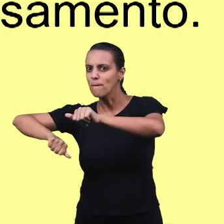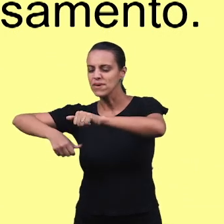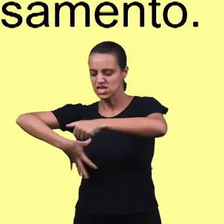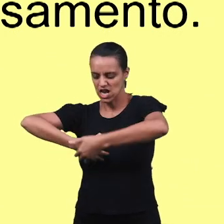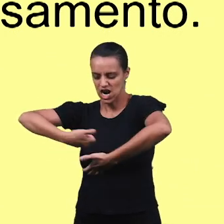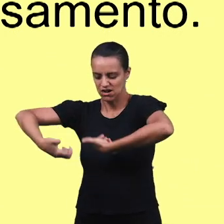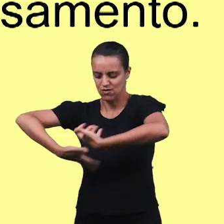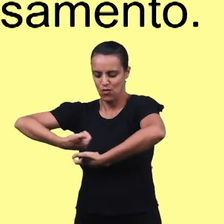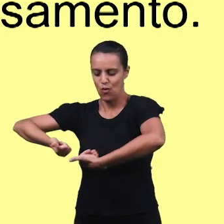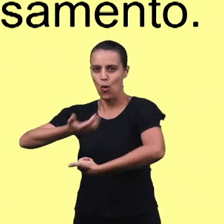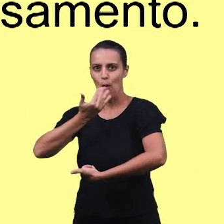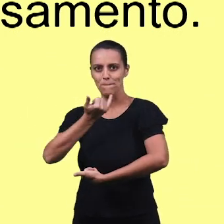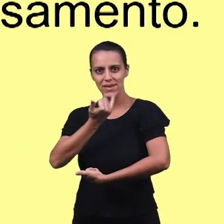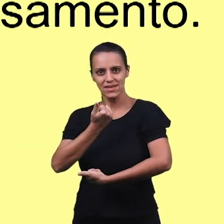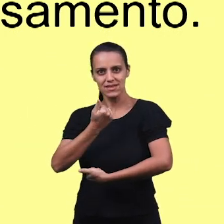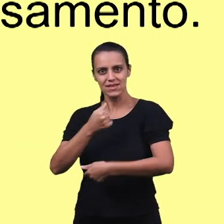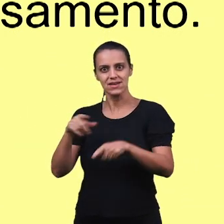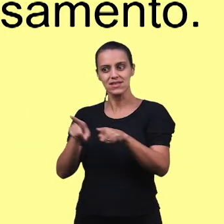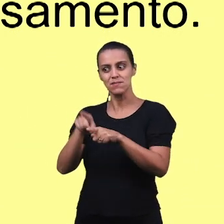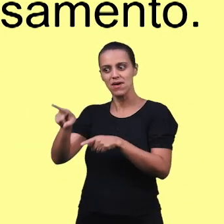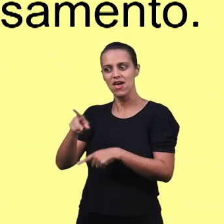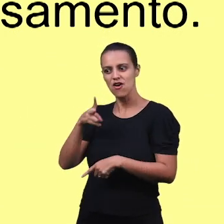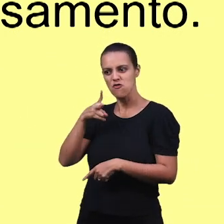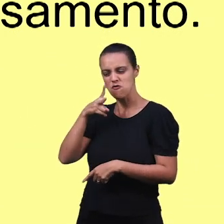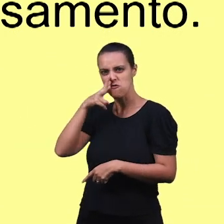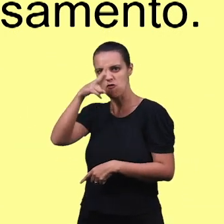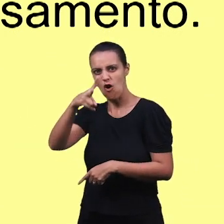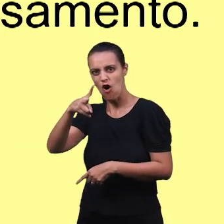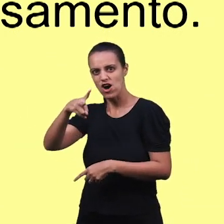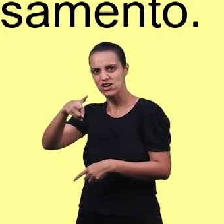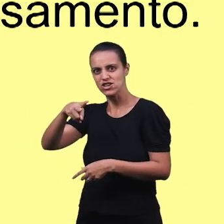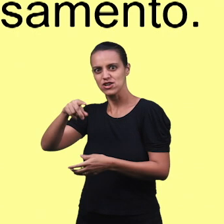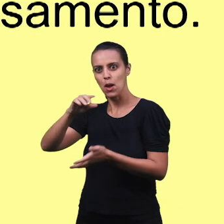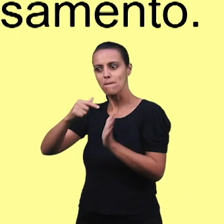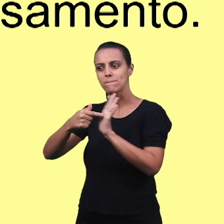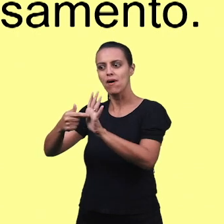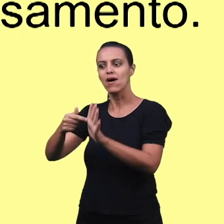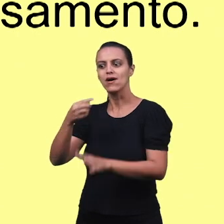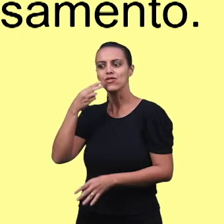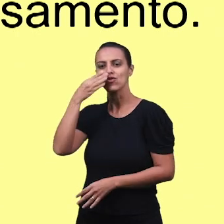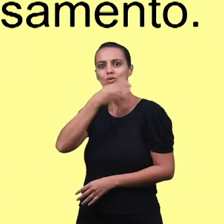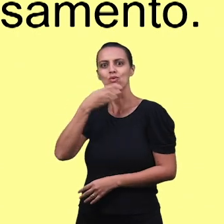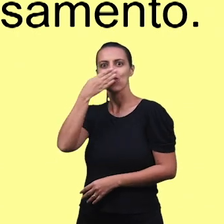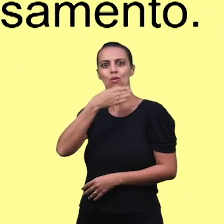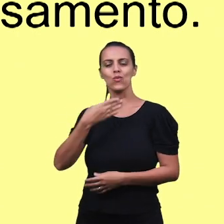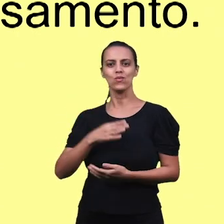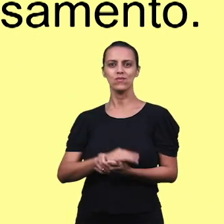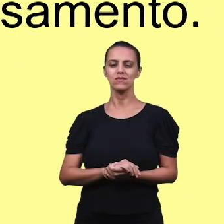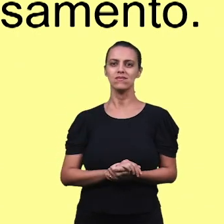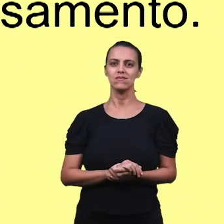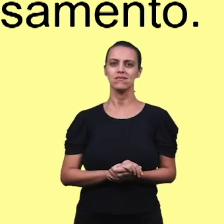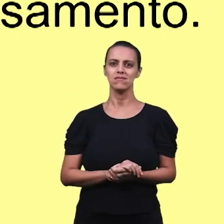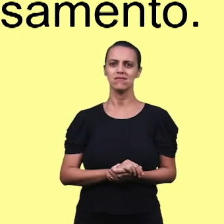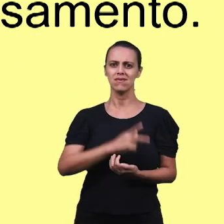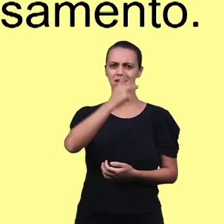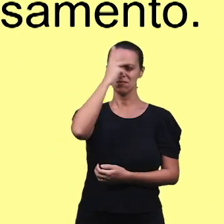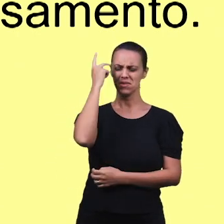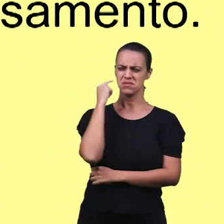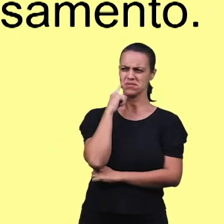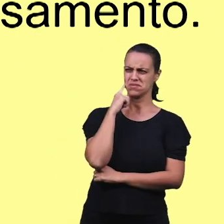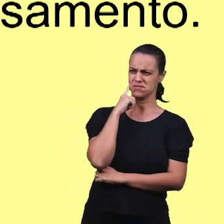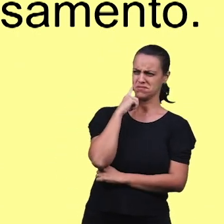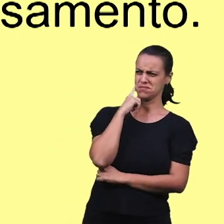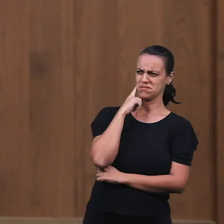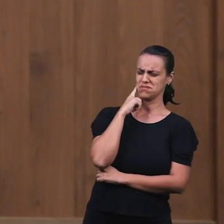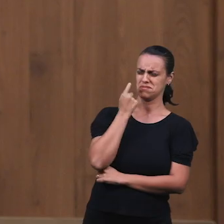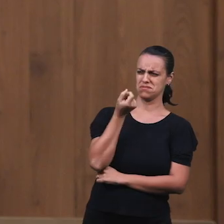est sorti la nourriture, et du fort est sortie la douceur. Mais personne ne savait qu'est-ce que signifiait